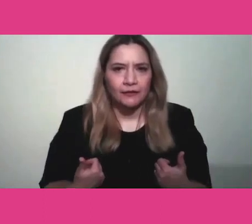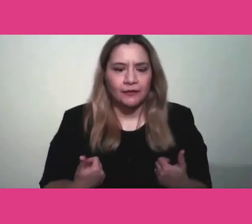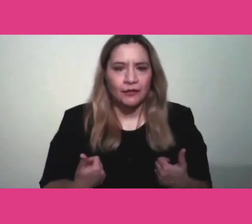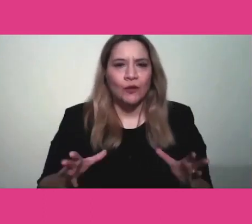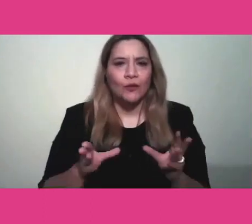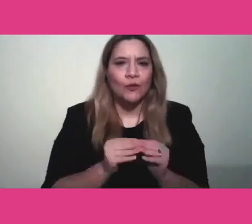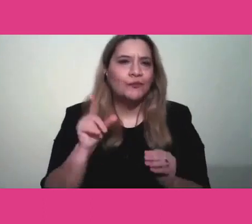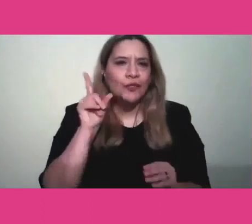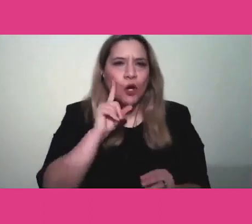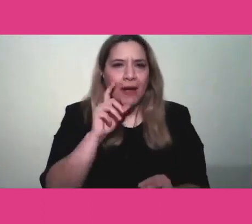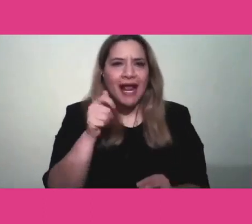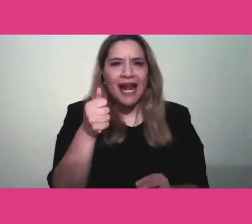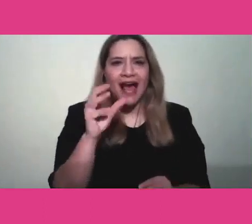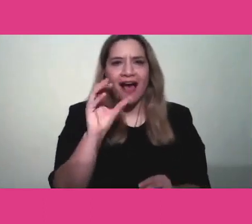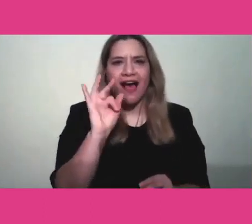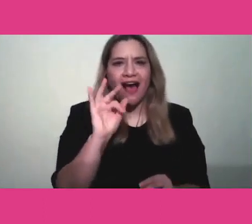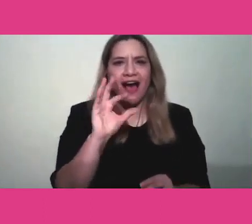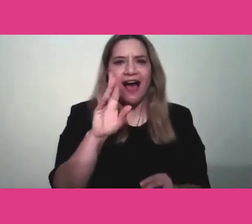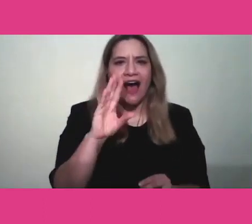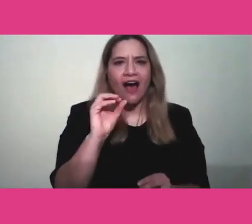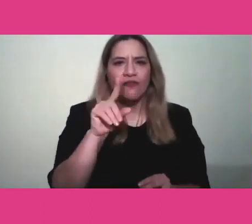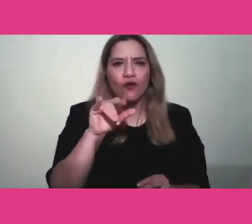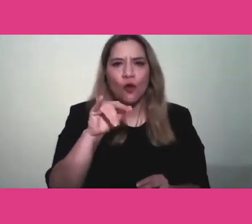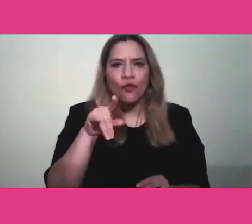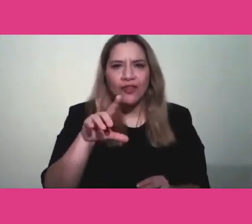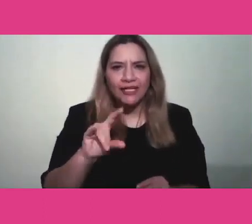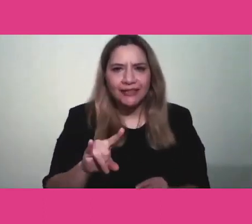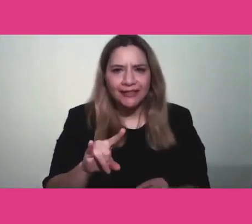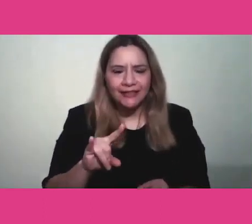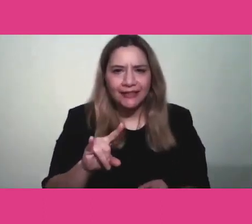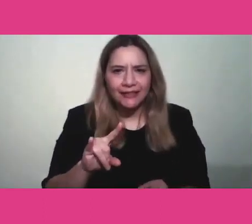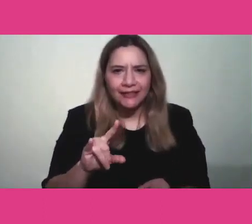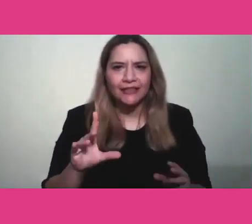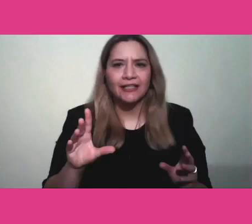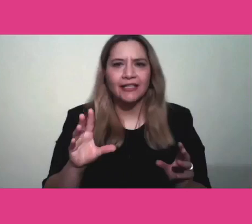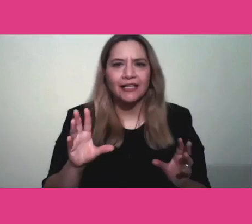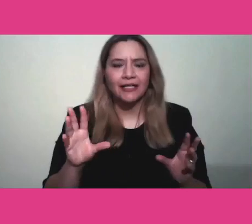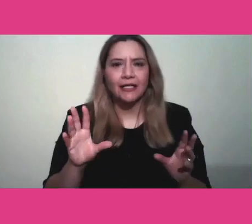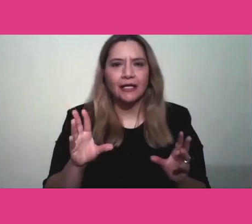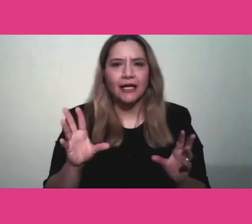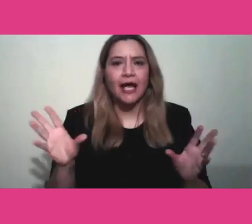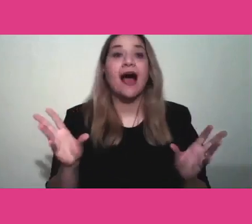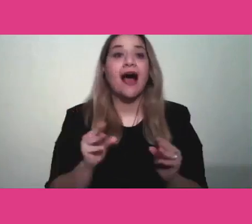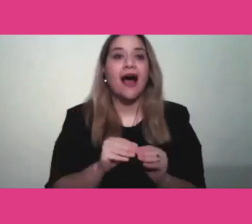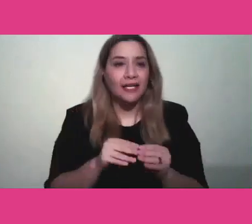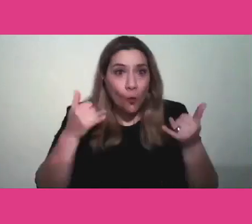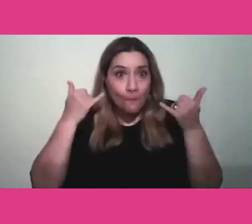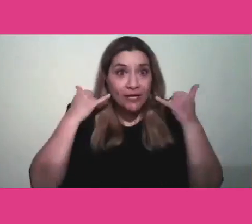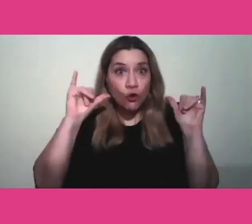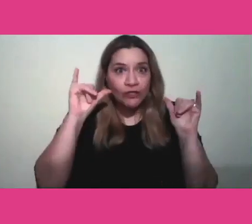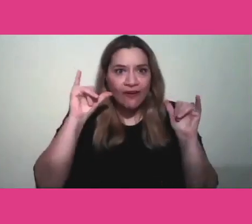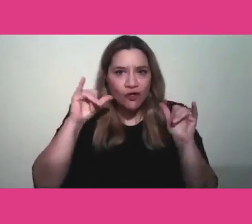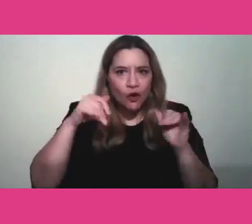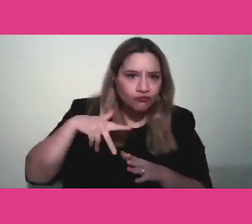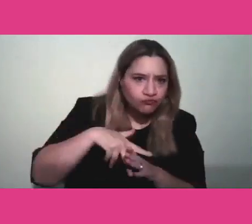Αφροδίτη και τον Μινόταυρο. Αυτό το